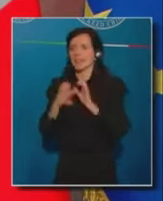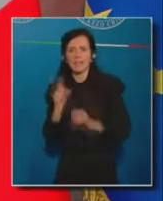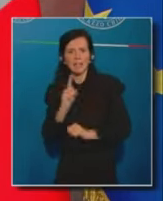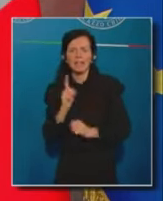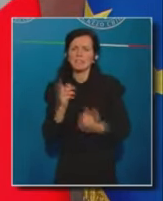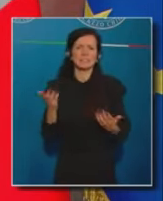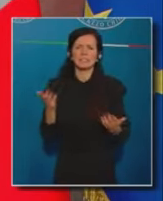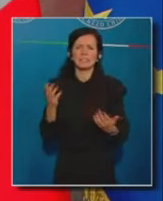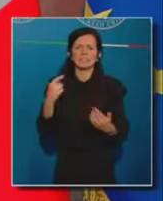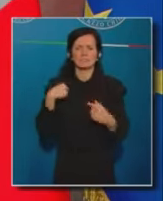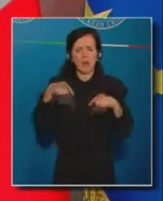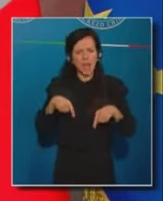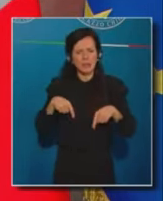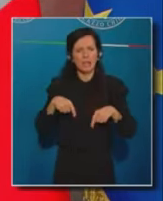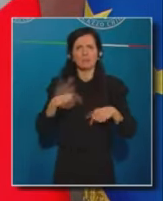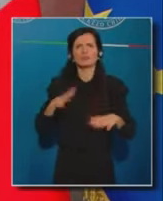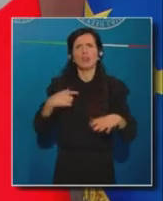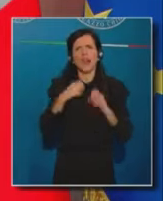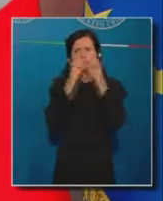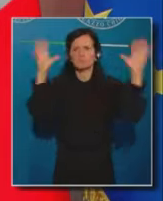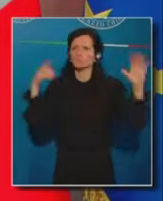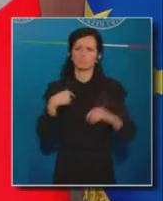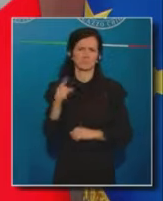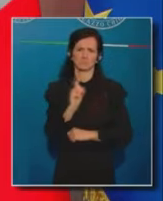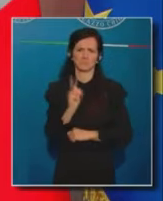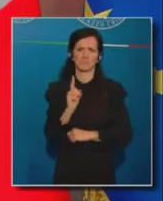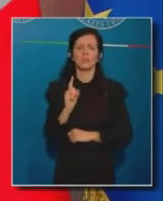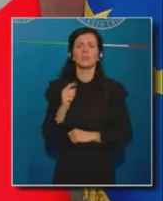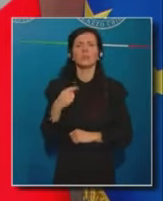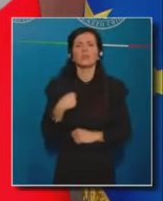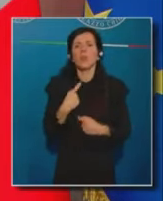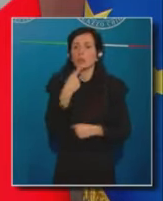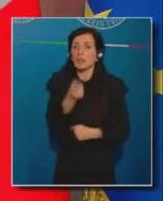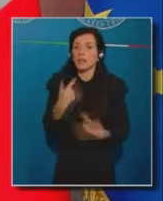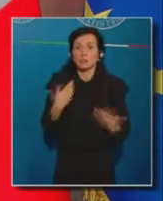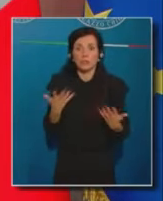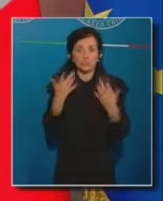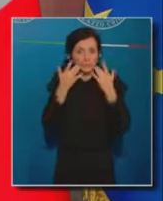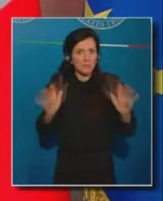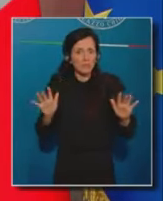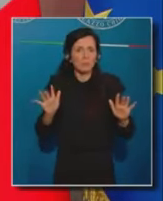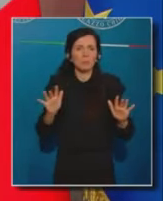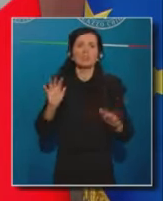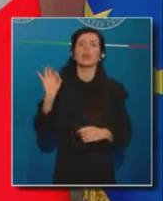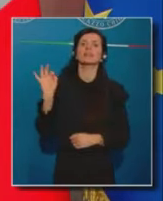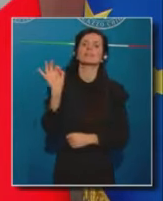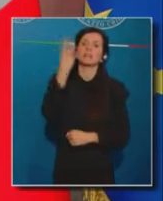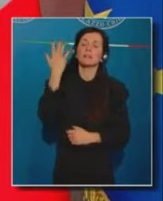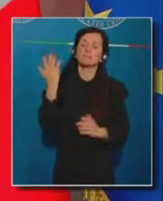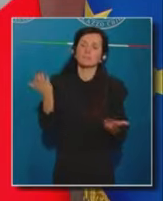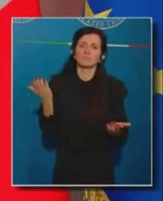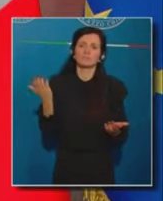non mi cimento in questi scenari ho semplicemente detto che se ci sarà una